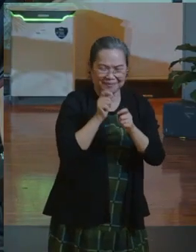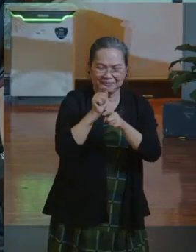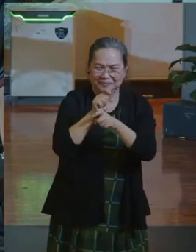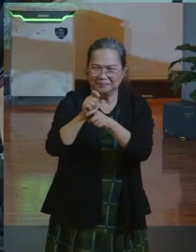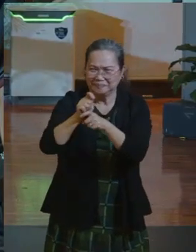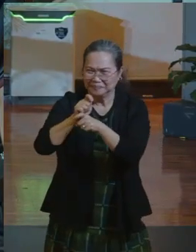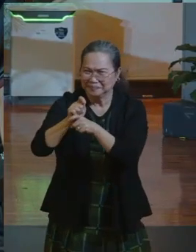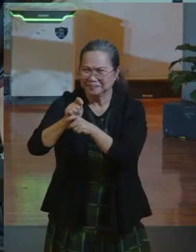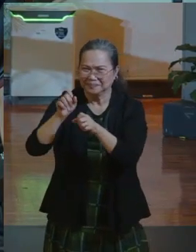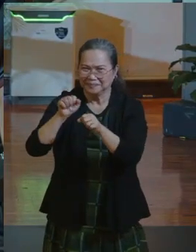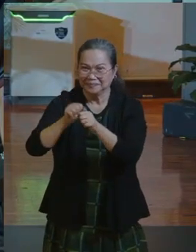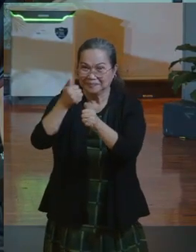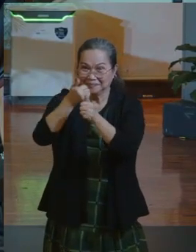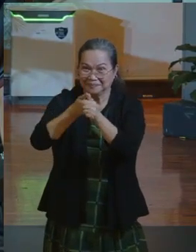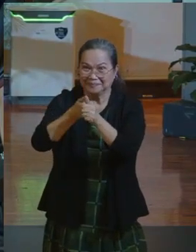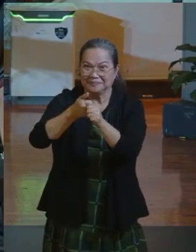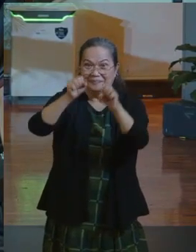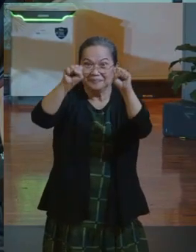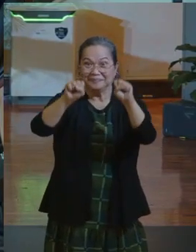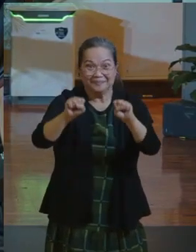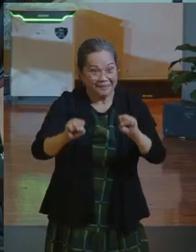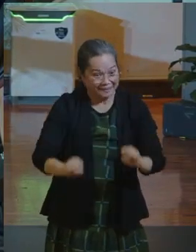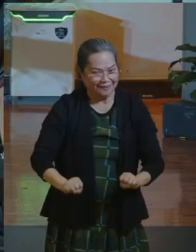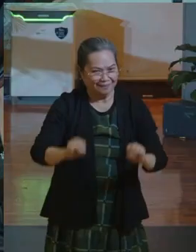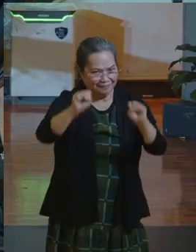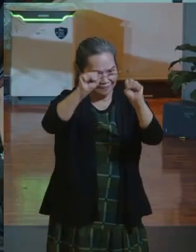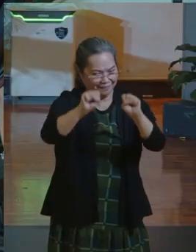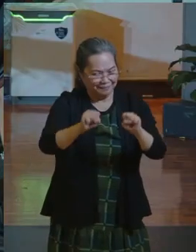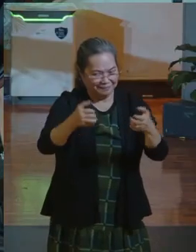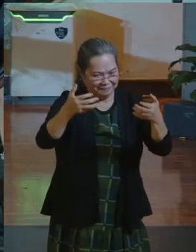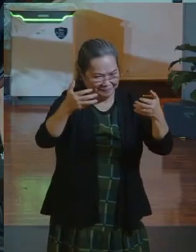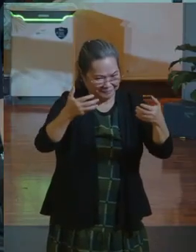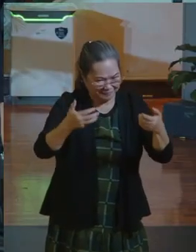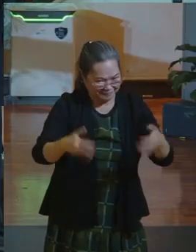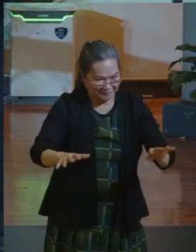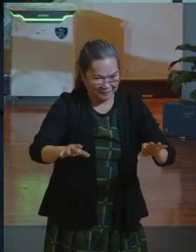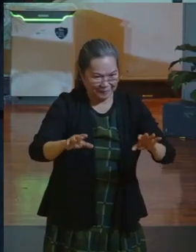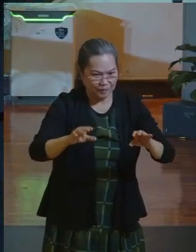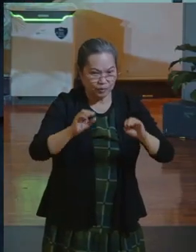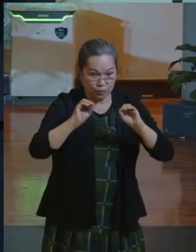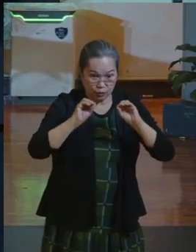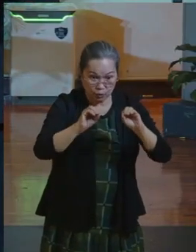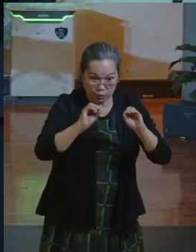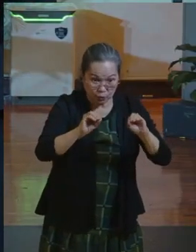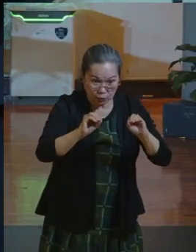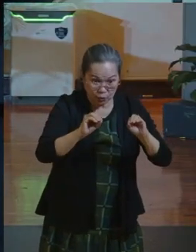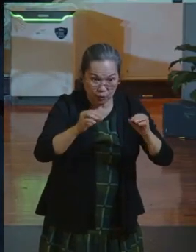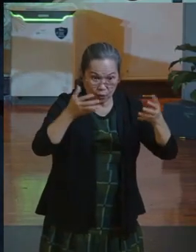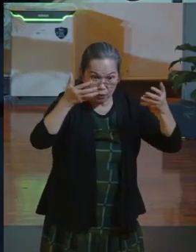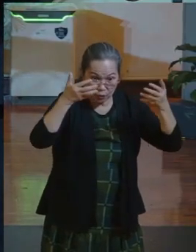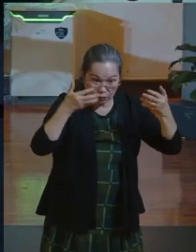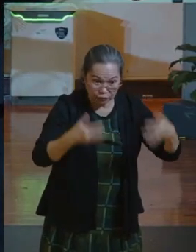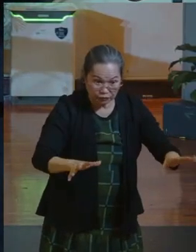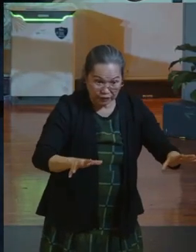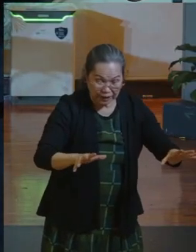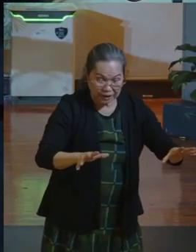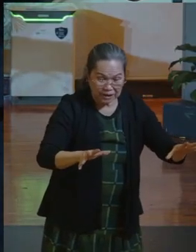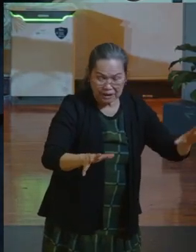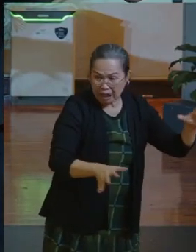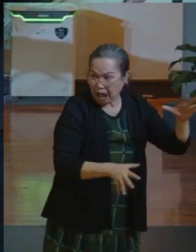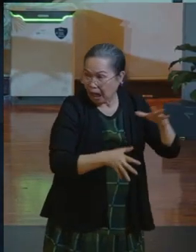yon, every Saturday, pagkatapos po ng instruction, merong all the jump